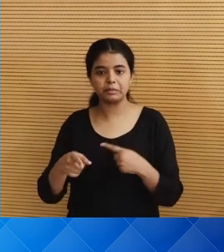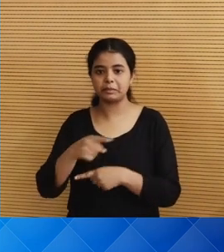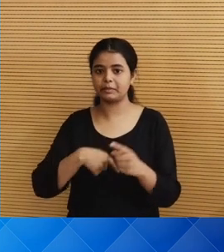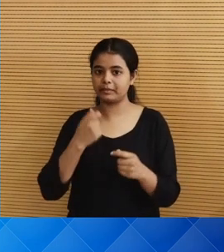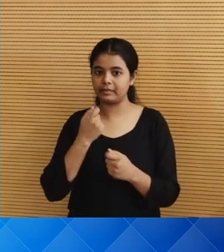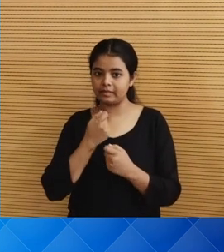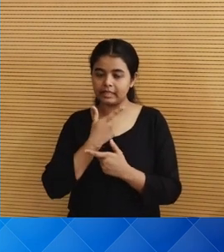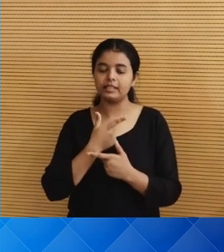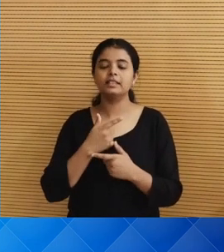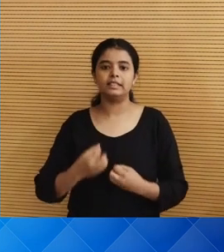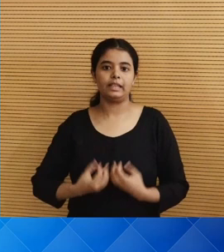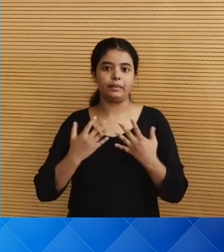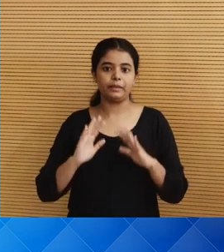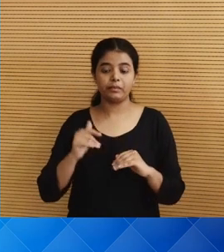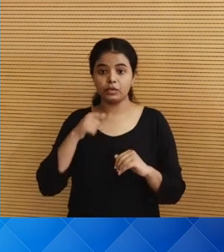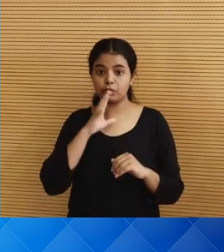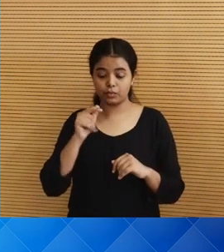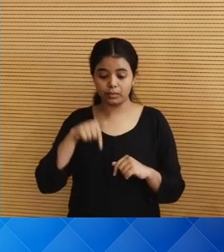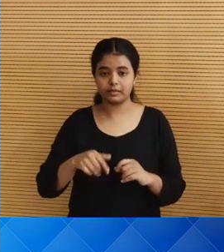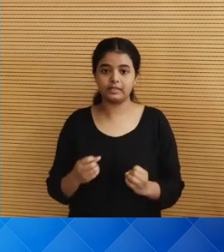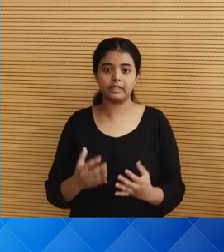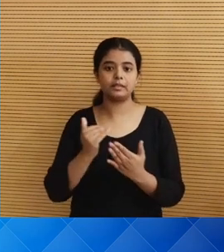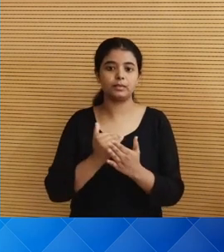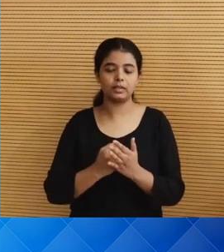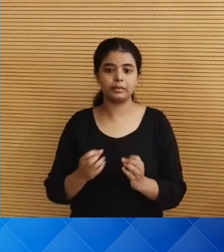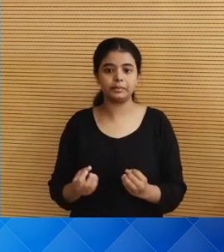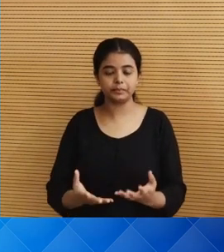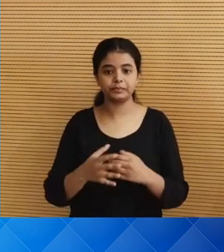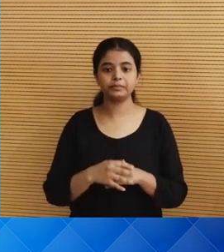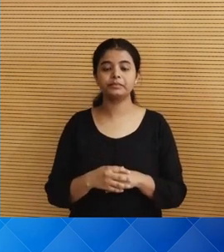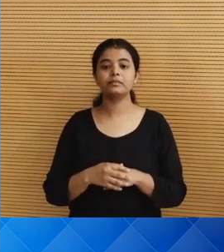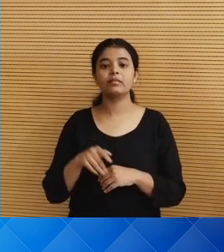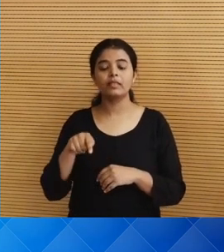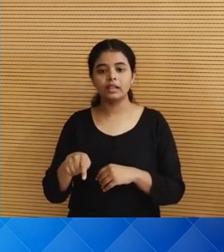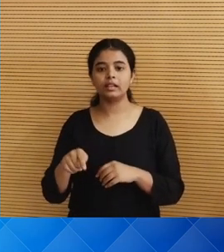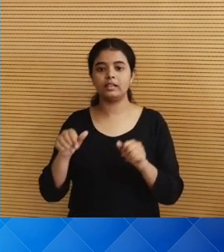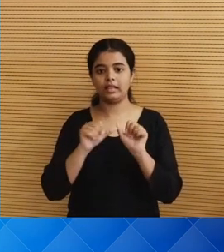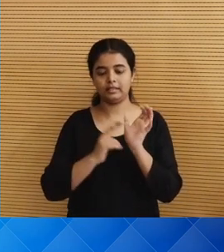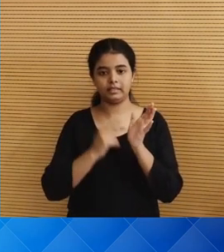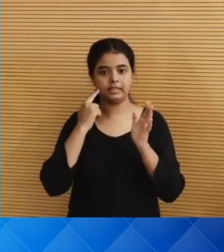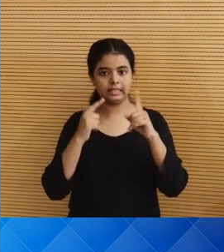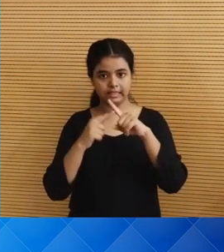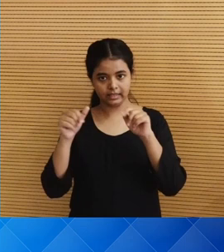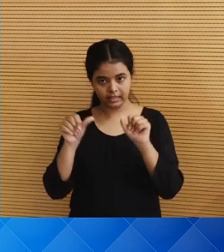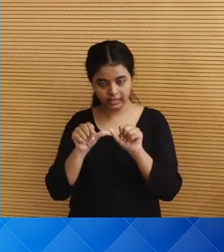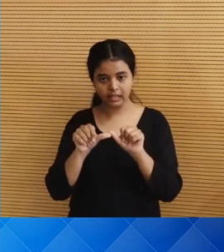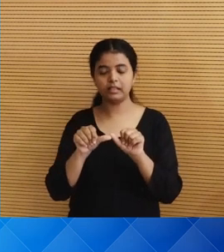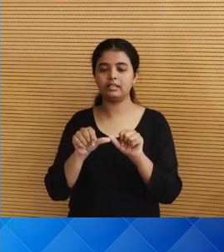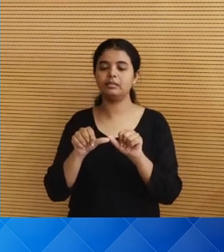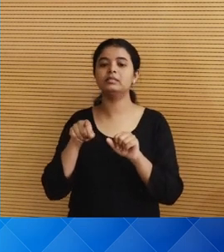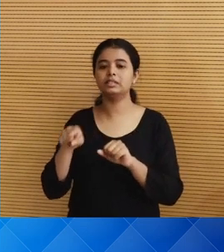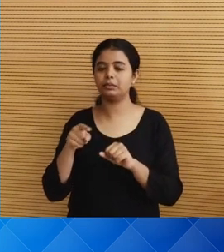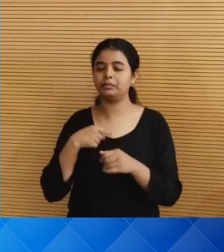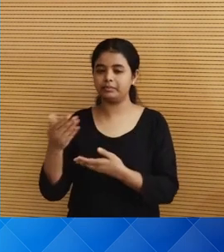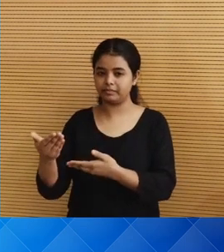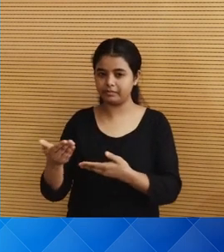अब कार्यक्रम को आगे बढ़ाते हैं। मैं सचिव स्कूल शिक्षा और साक्षरता विभाग, शिक्षा मंत्रालय भारत सरकार, श्रीमती अनीता करवाल जी से स्वागत उद्बोधन हेतु